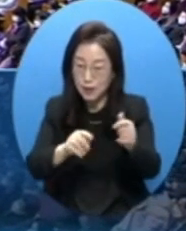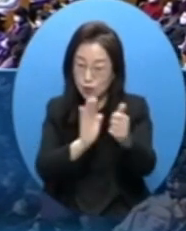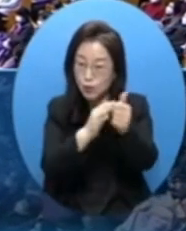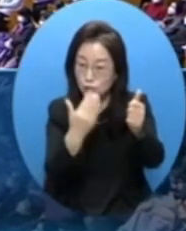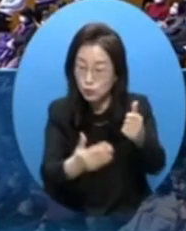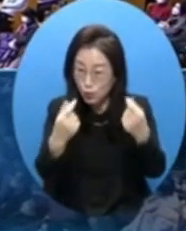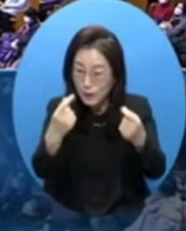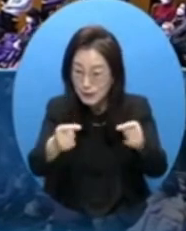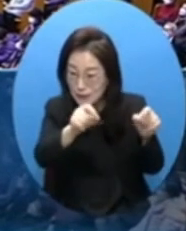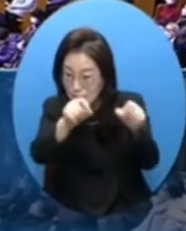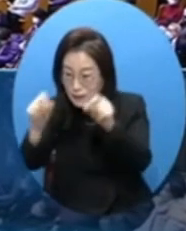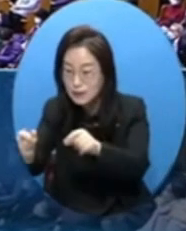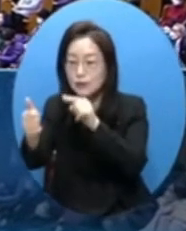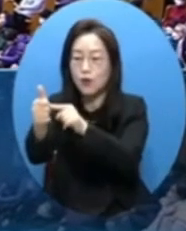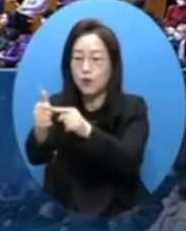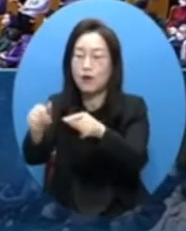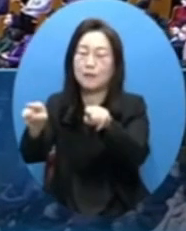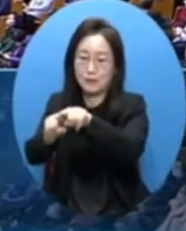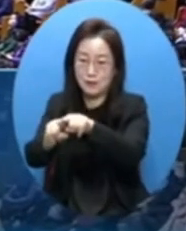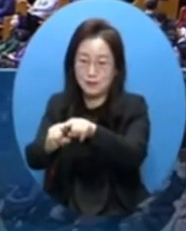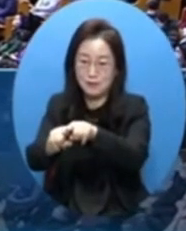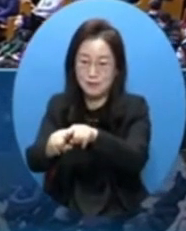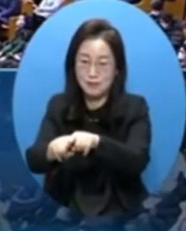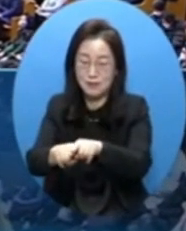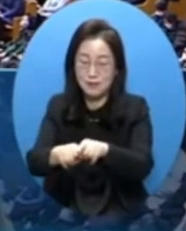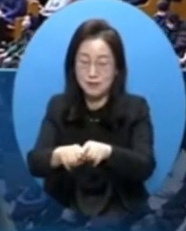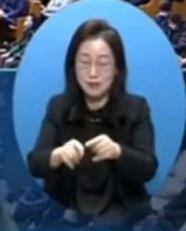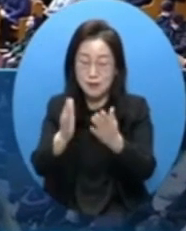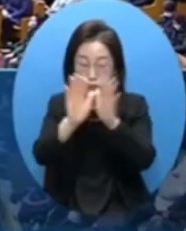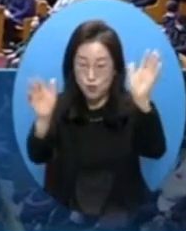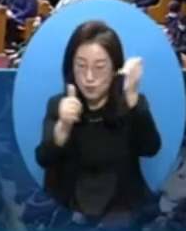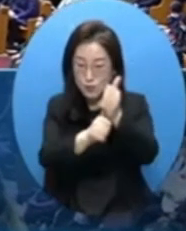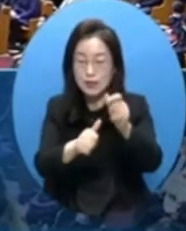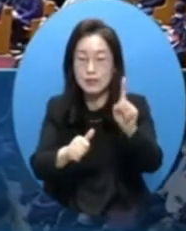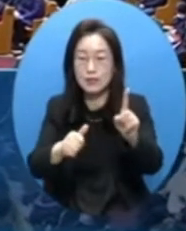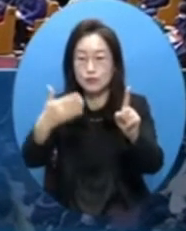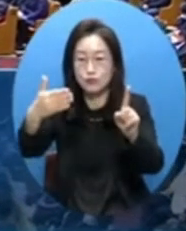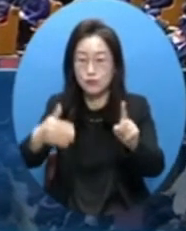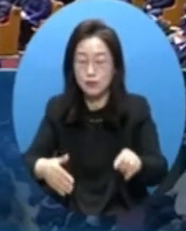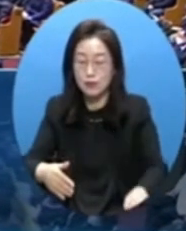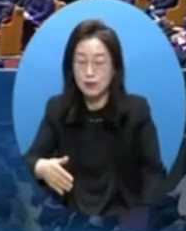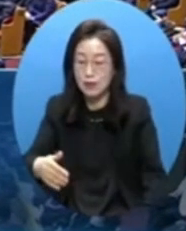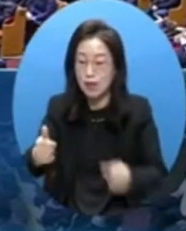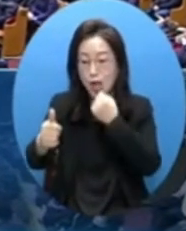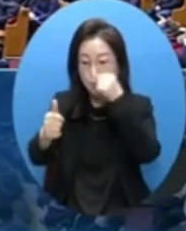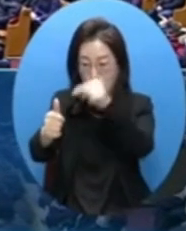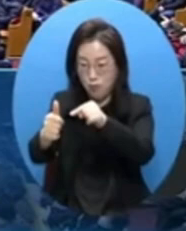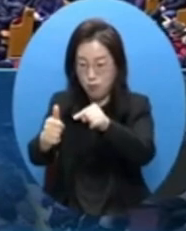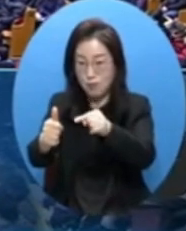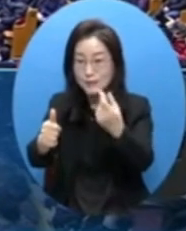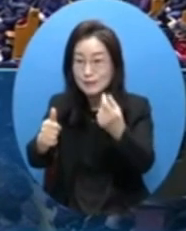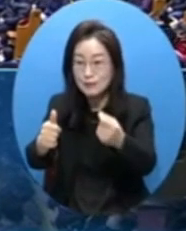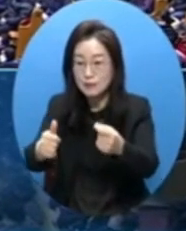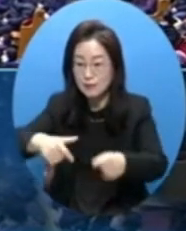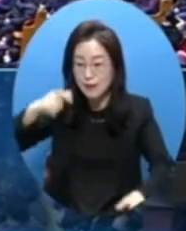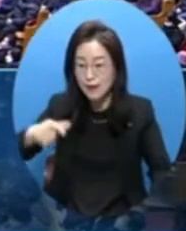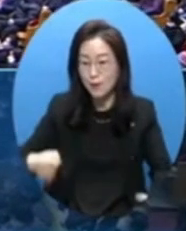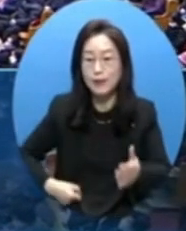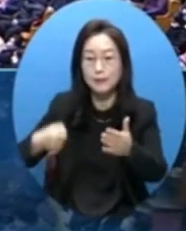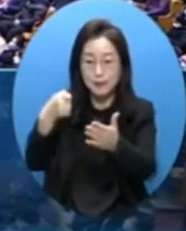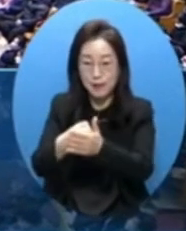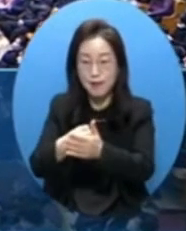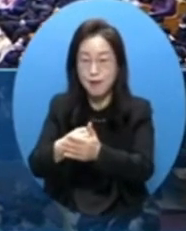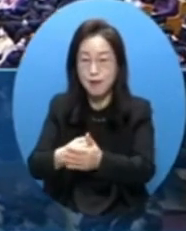너와 함께 있을 것입니다. 여호수아서 1장 9절입니다. 내가 네게 명령한 것이 아니냐? 강하고